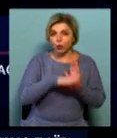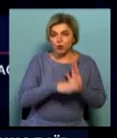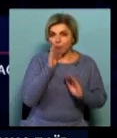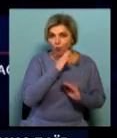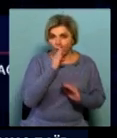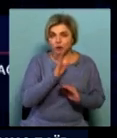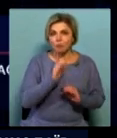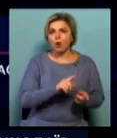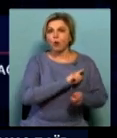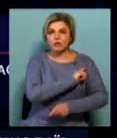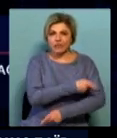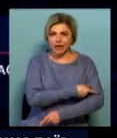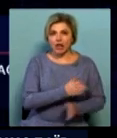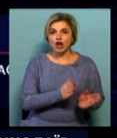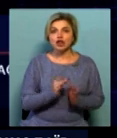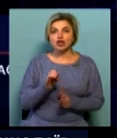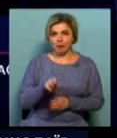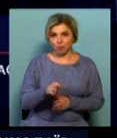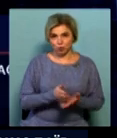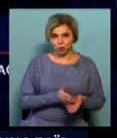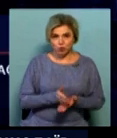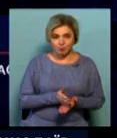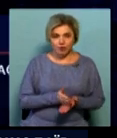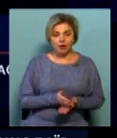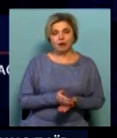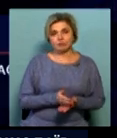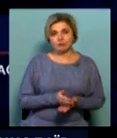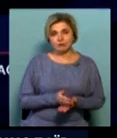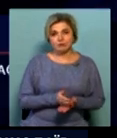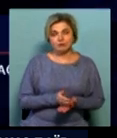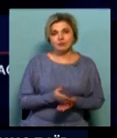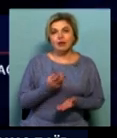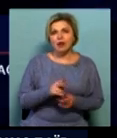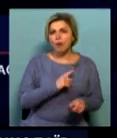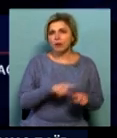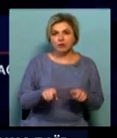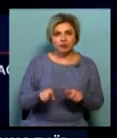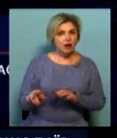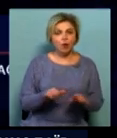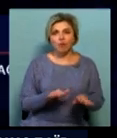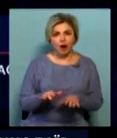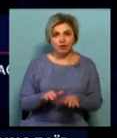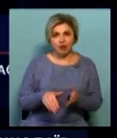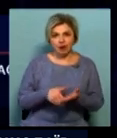переведено в посилений режим несення служби для оперативного реагування на